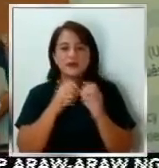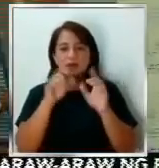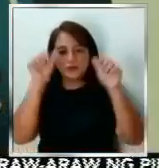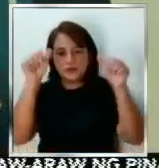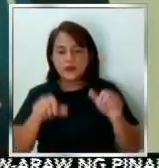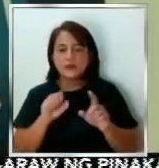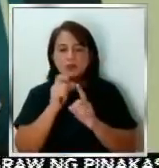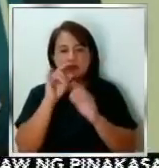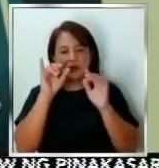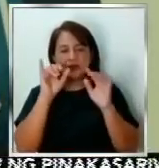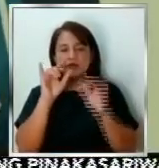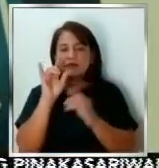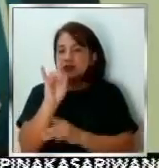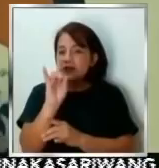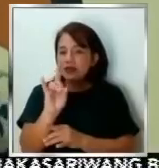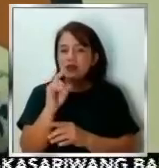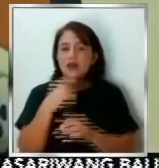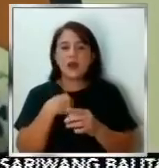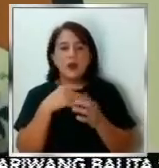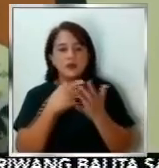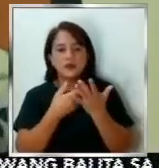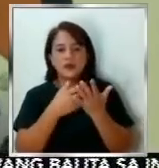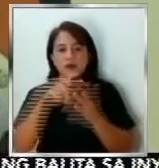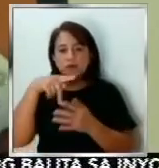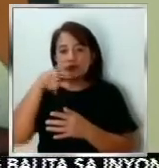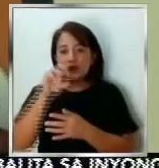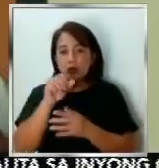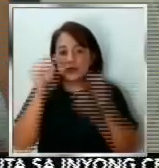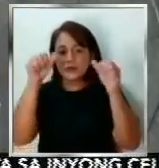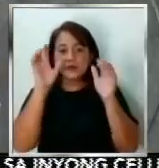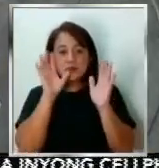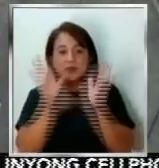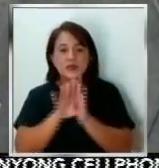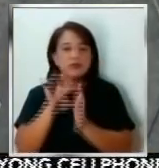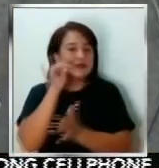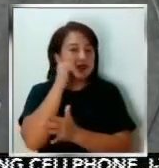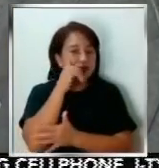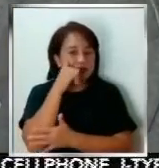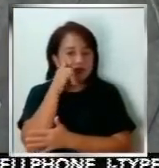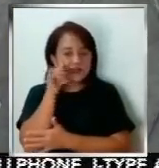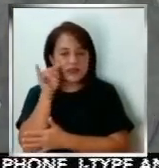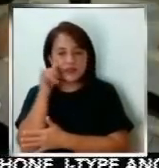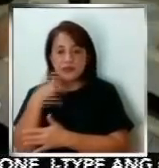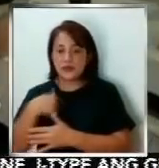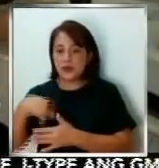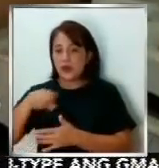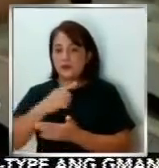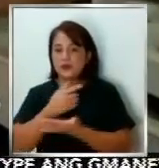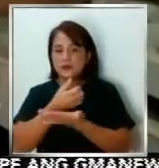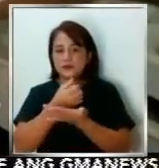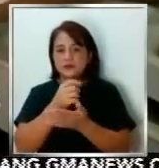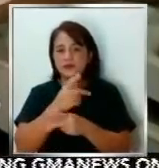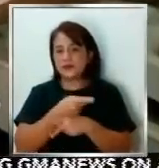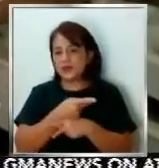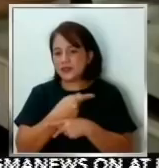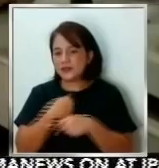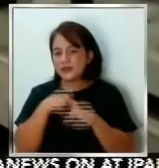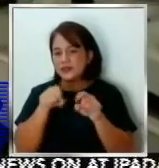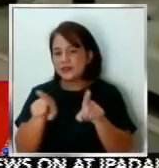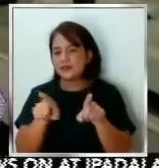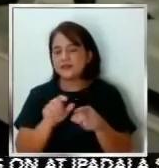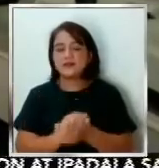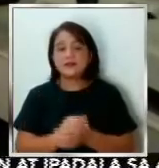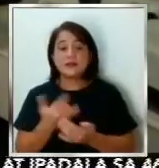ng promotions, ng pictures, videos po para po sa product po namin na sinisell. Ngayong panahon ng